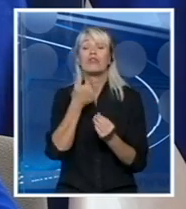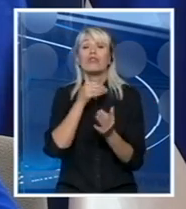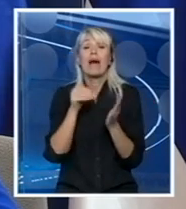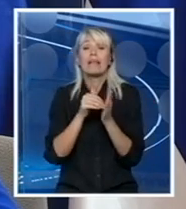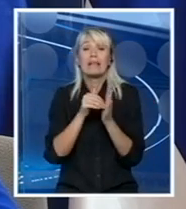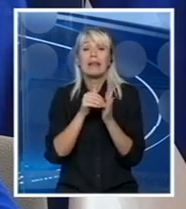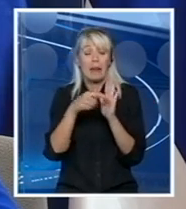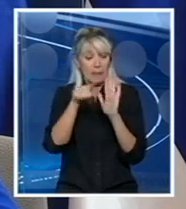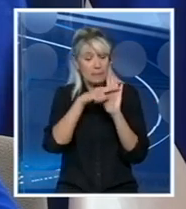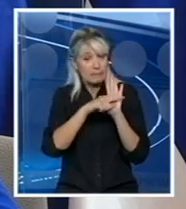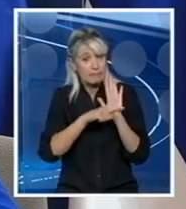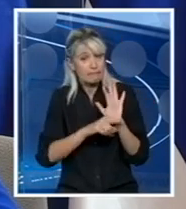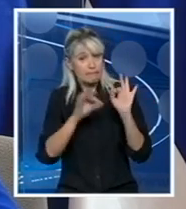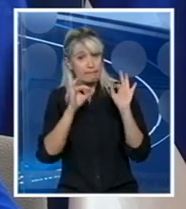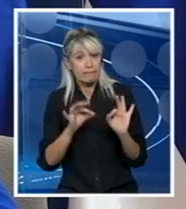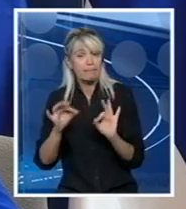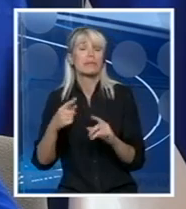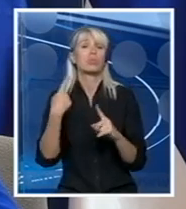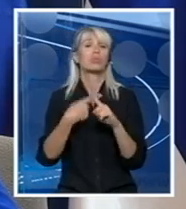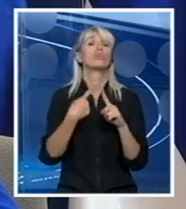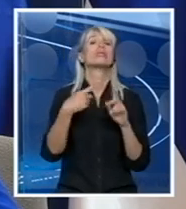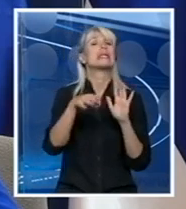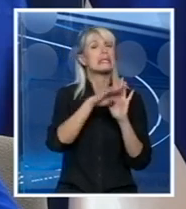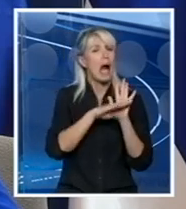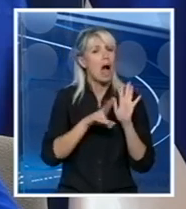našoj populaciji, definisano i zakonskim aktima.